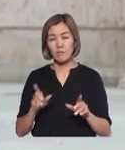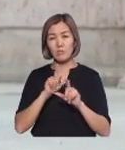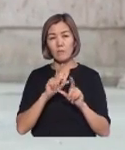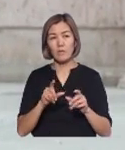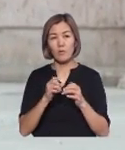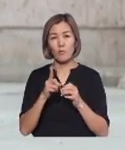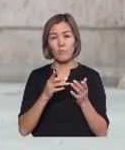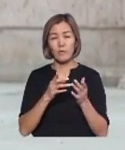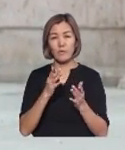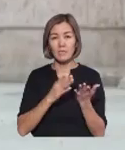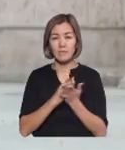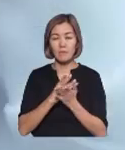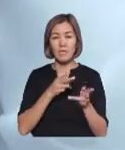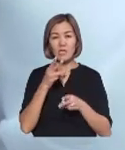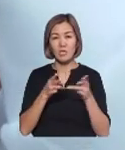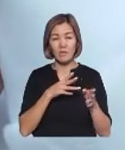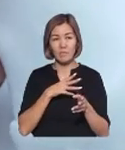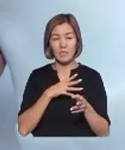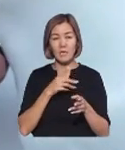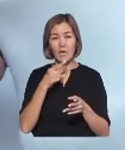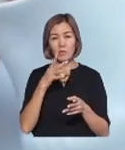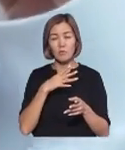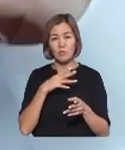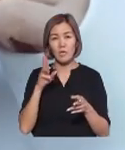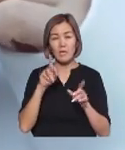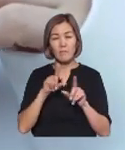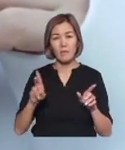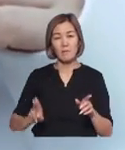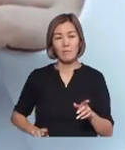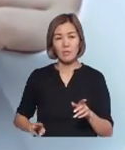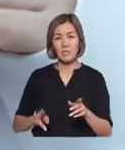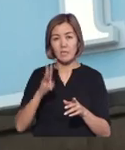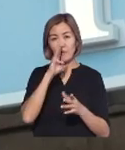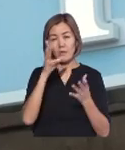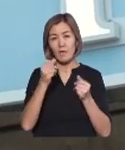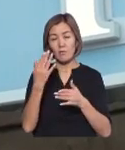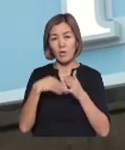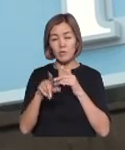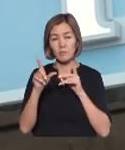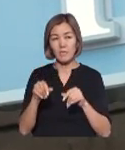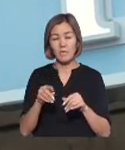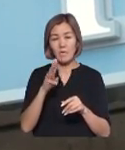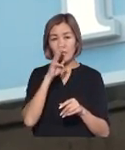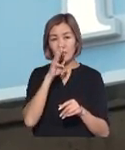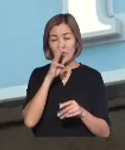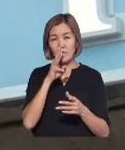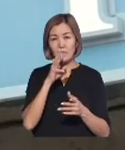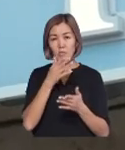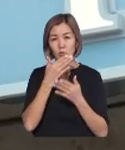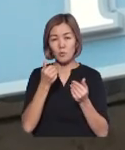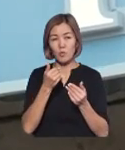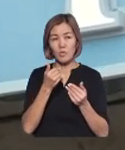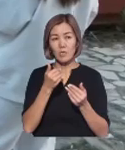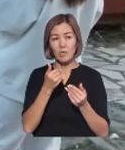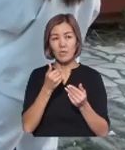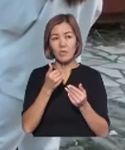11-де қызметкері осылай деп шағымданды. Айтуларынша мекеме басшылары еңбекақыларын беруден жалтарған. Жалақысы жүрген жұмысшылардың ішінде айы